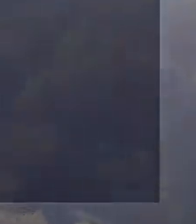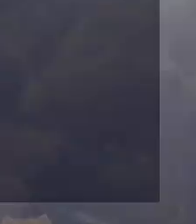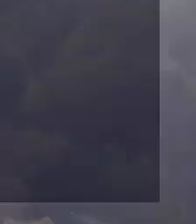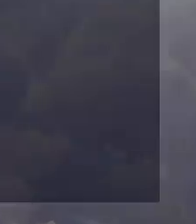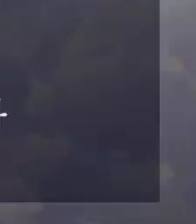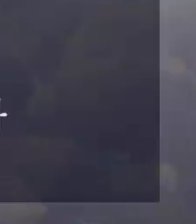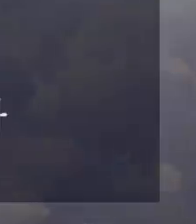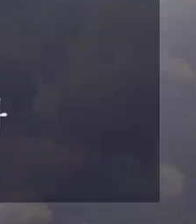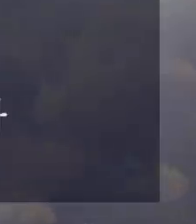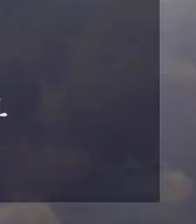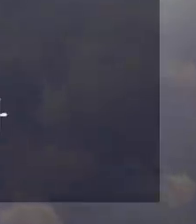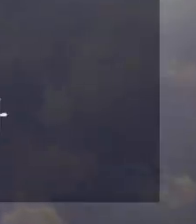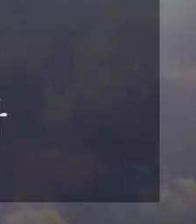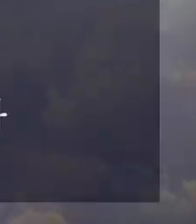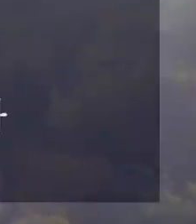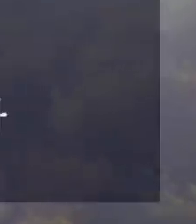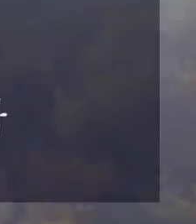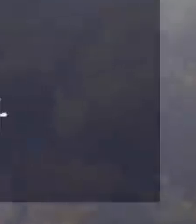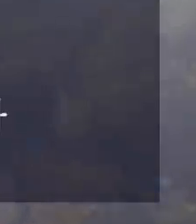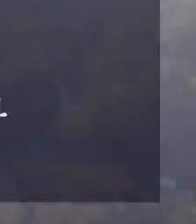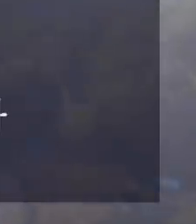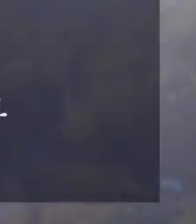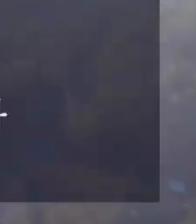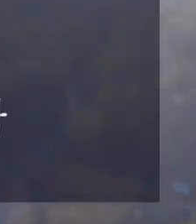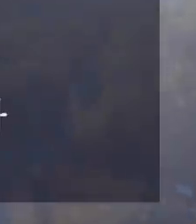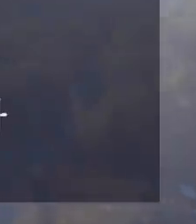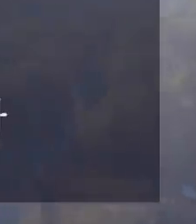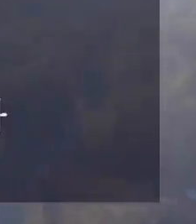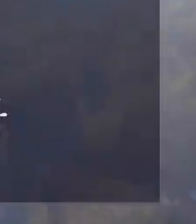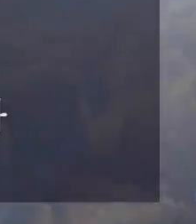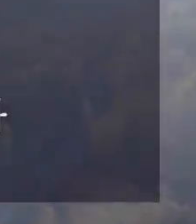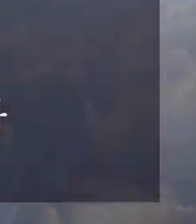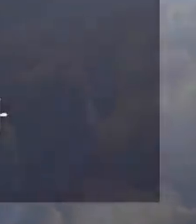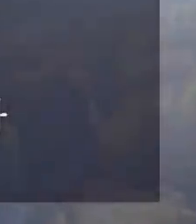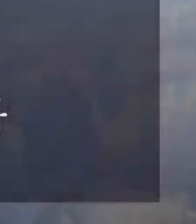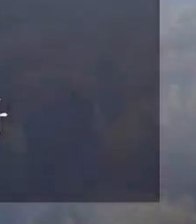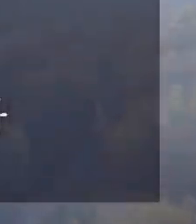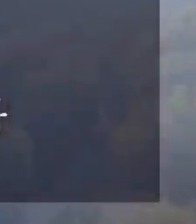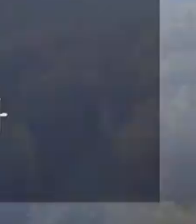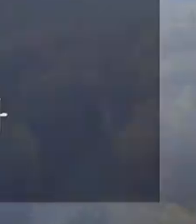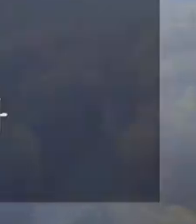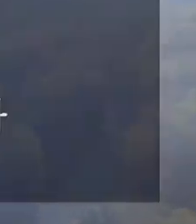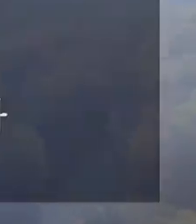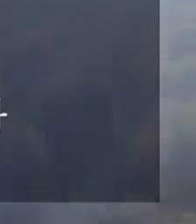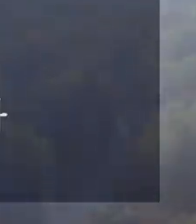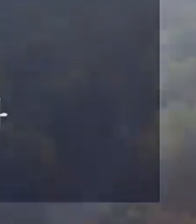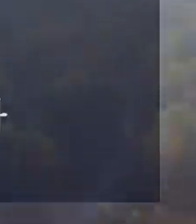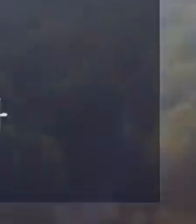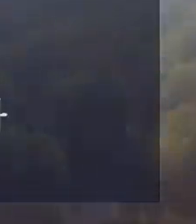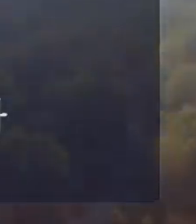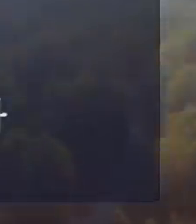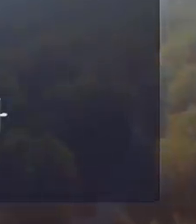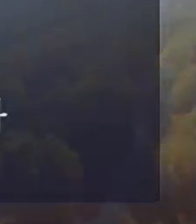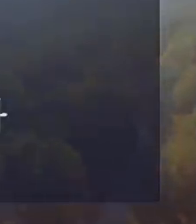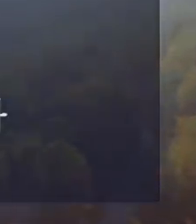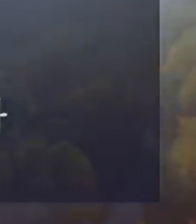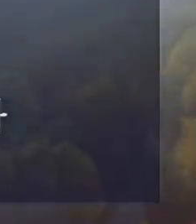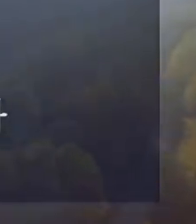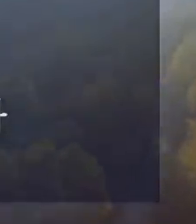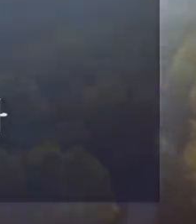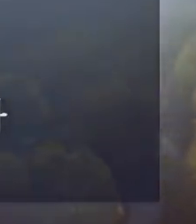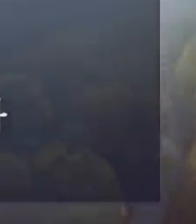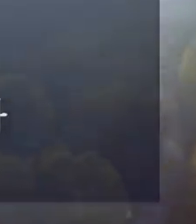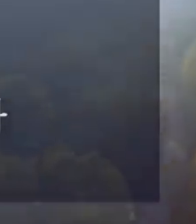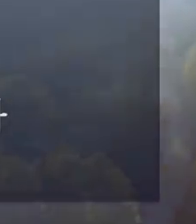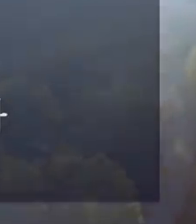말씀입니다. 그들이 떠난 후에 주의 사자가 요셉에게 현몽하여 이르되 헤롯이